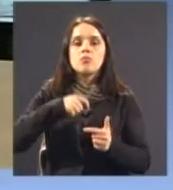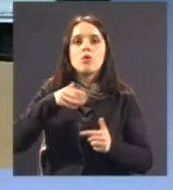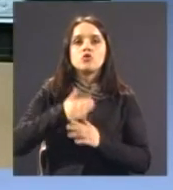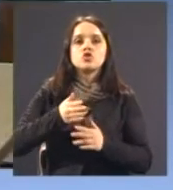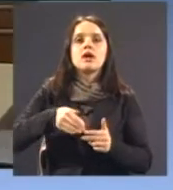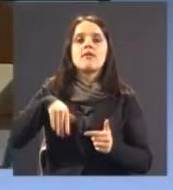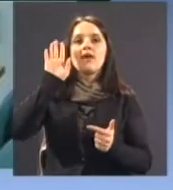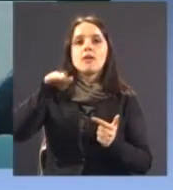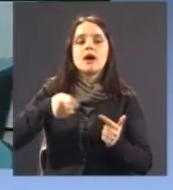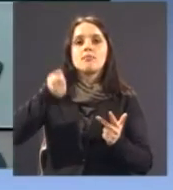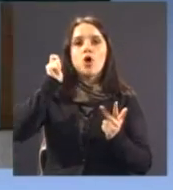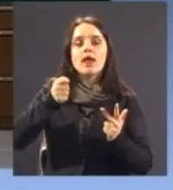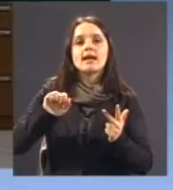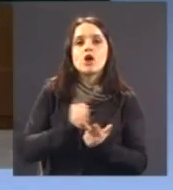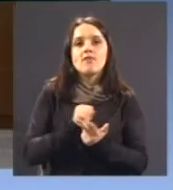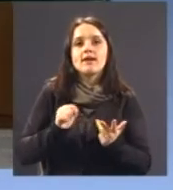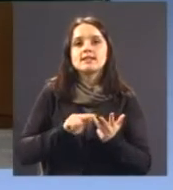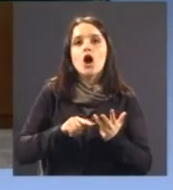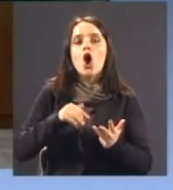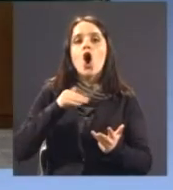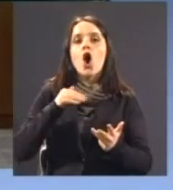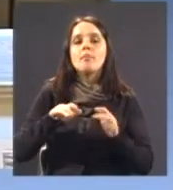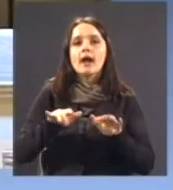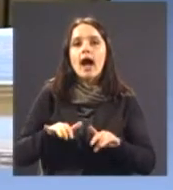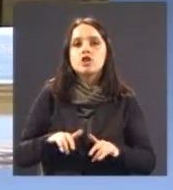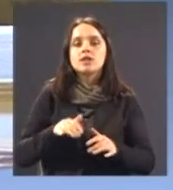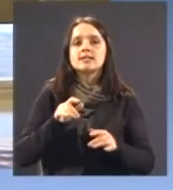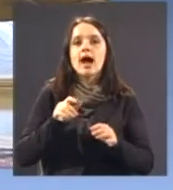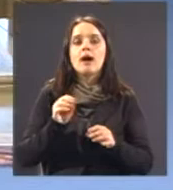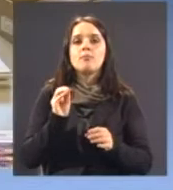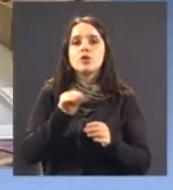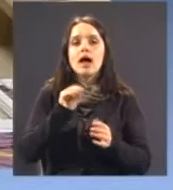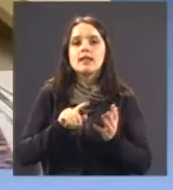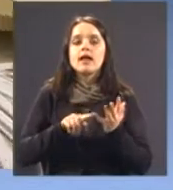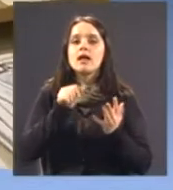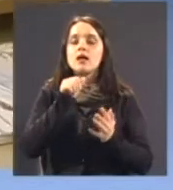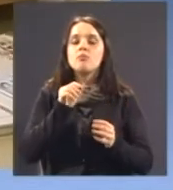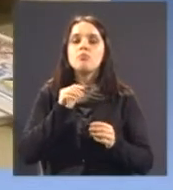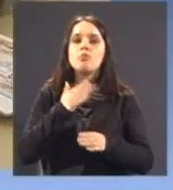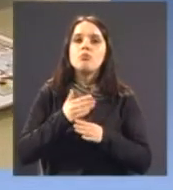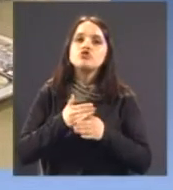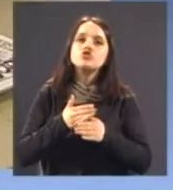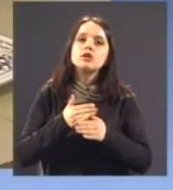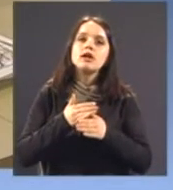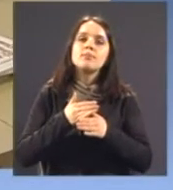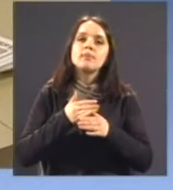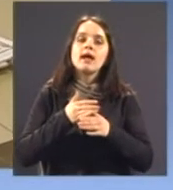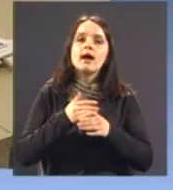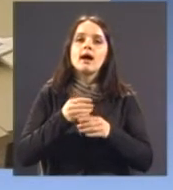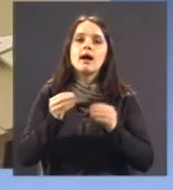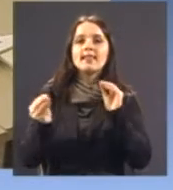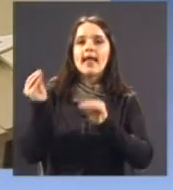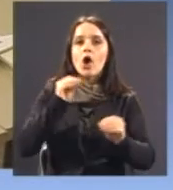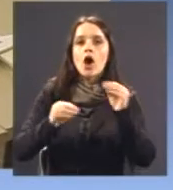farbar, knjigovezac, operator za unos podataka, pomoćni dekorater. Ono što želim istaći ovdje jeste